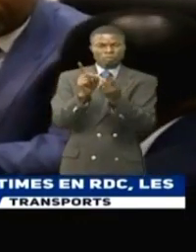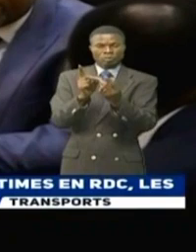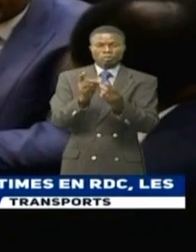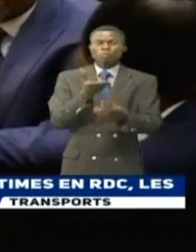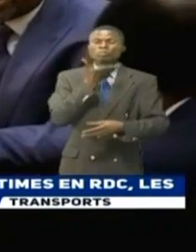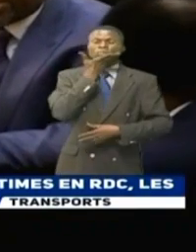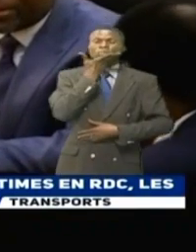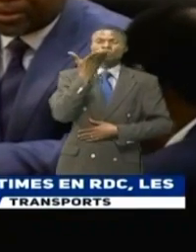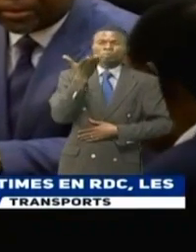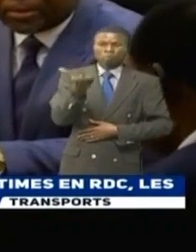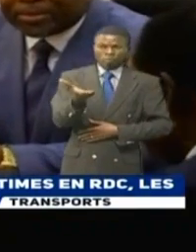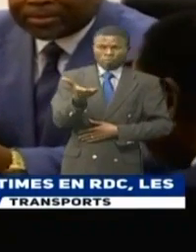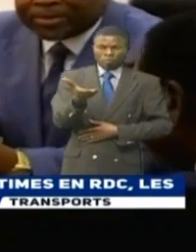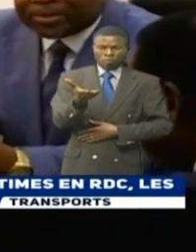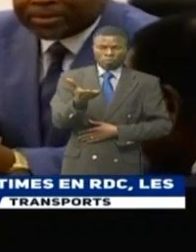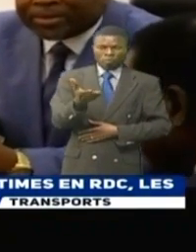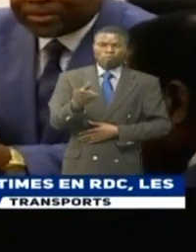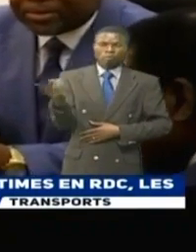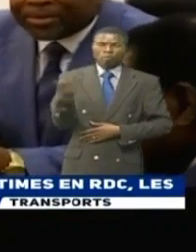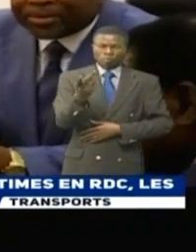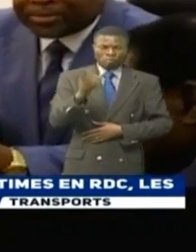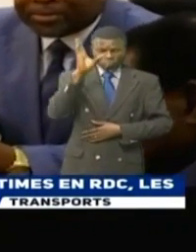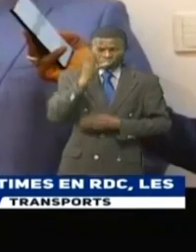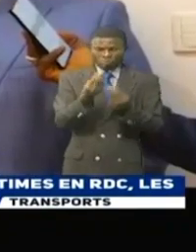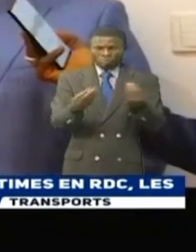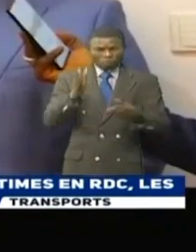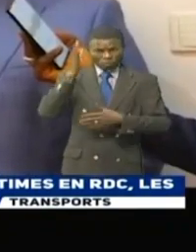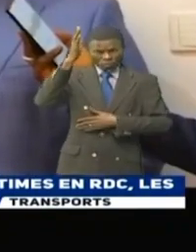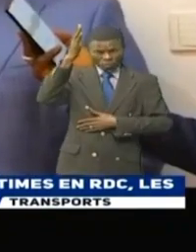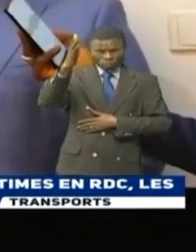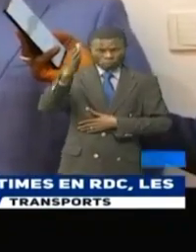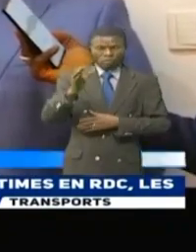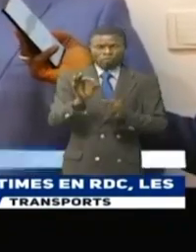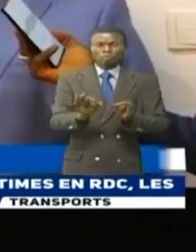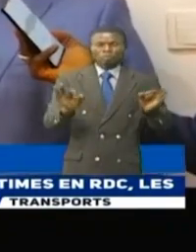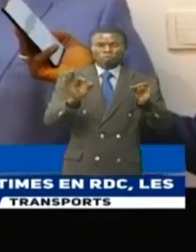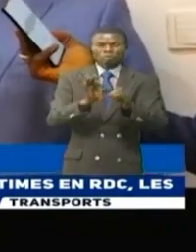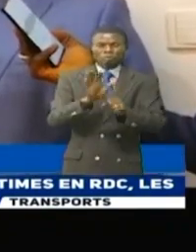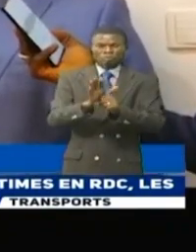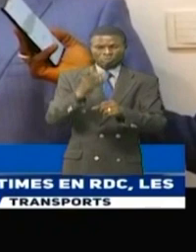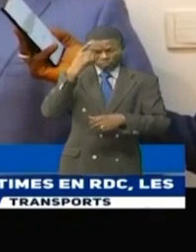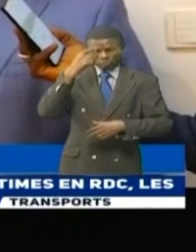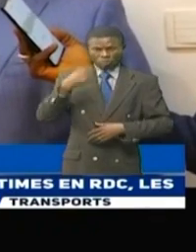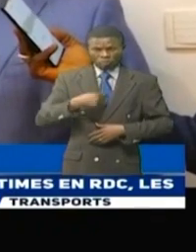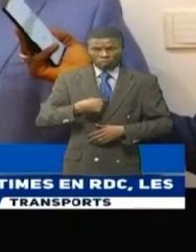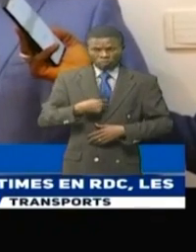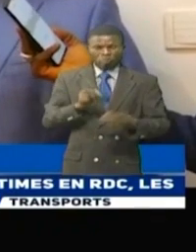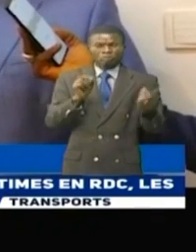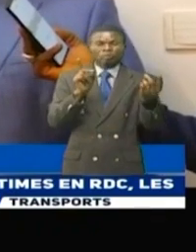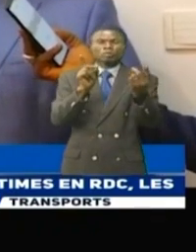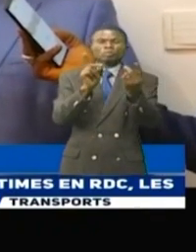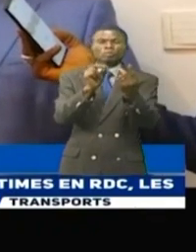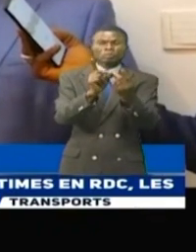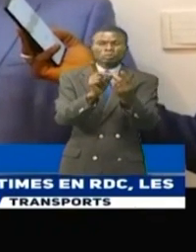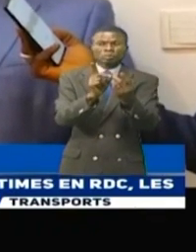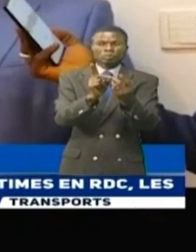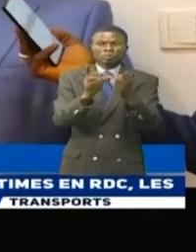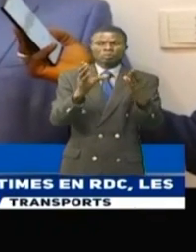ennemi et entrevoir ensemble des perspectives. C'était important de pouvoir entrer en contact